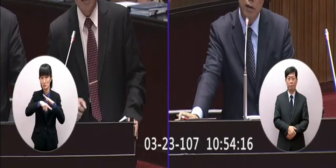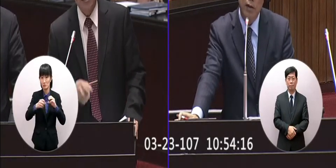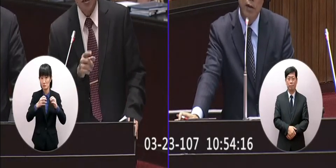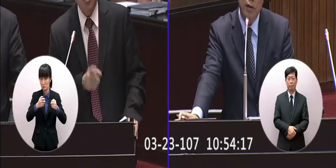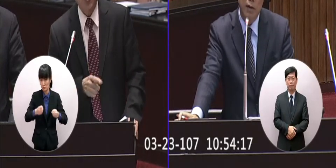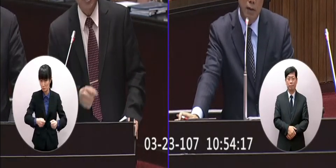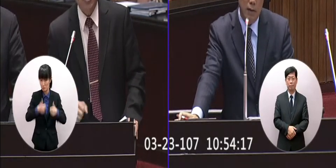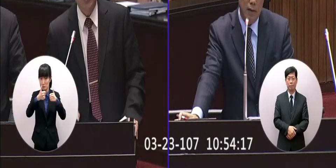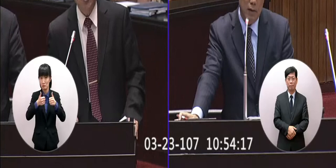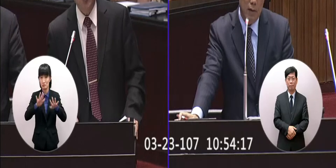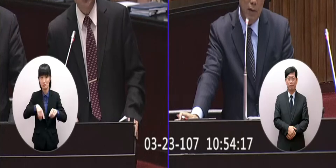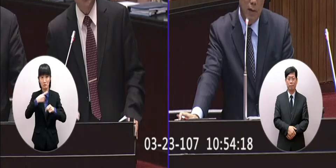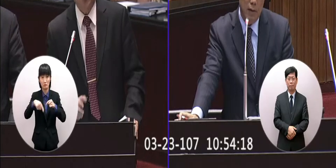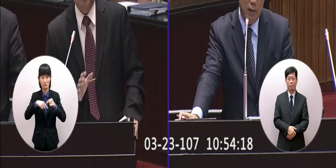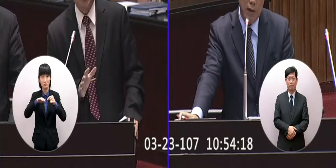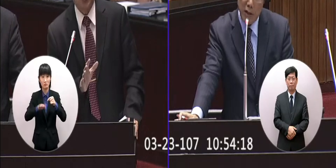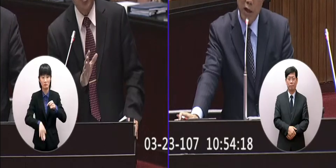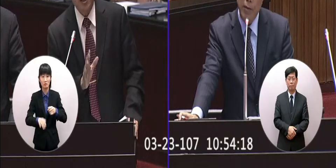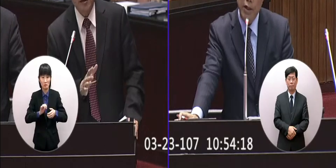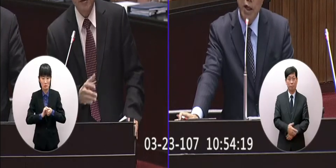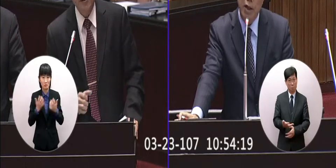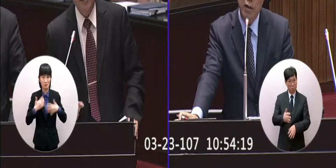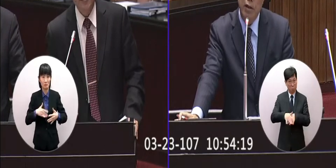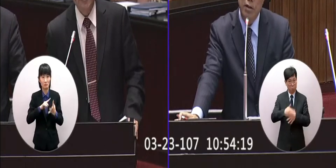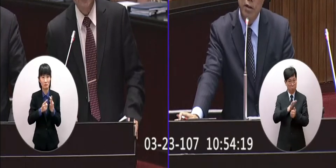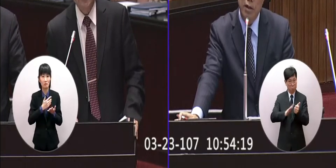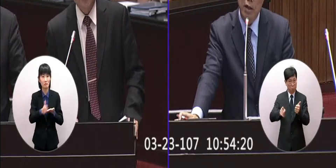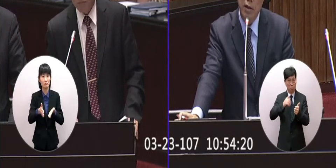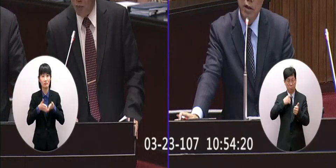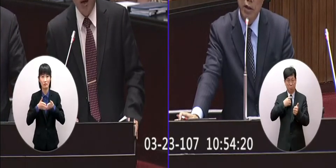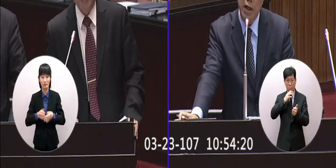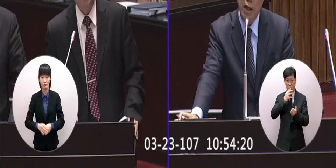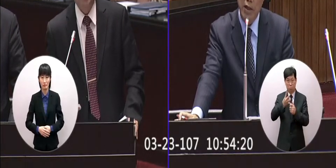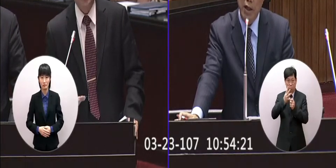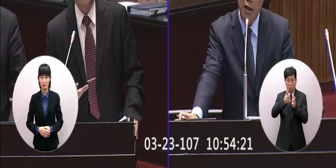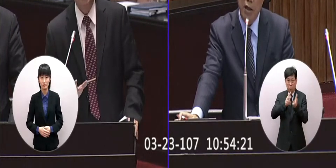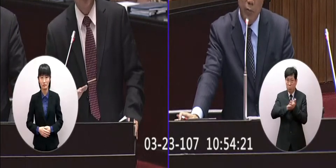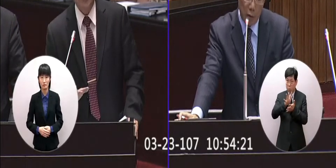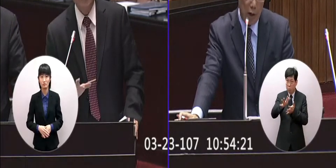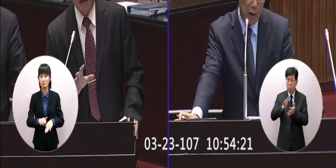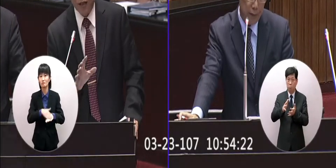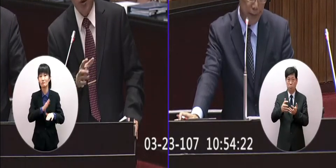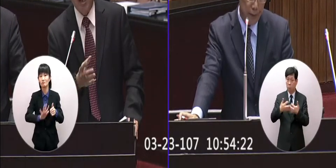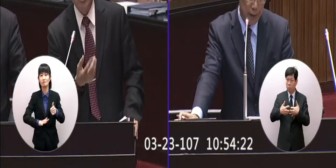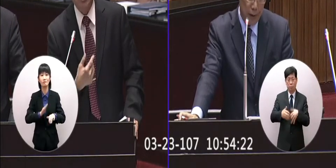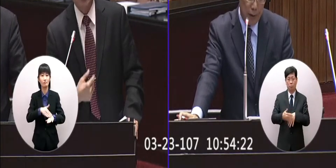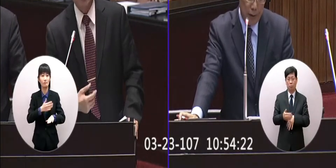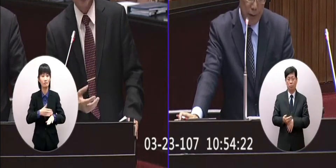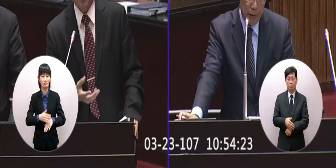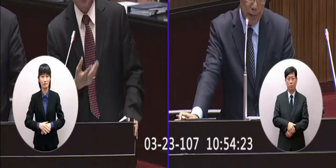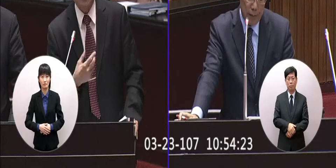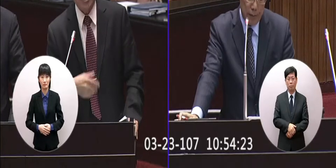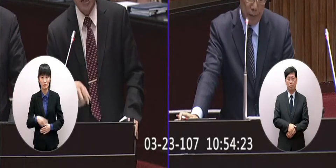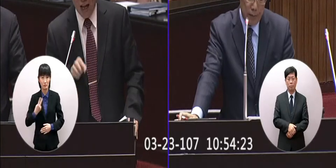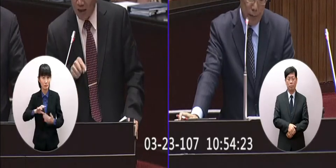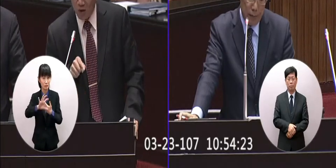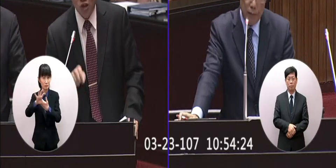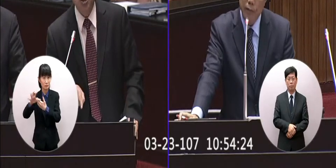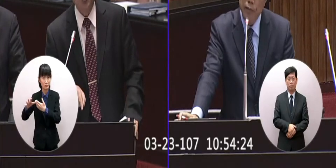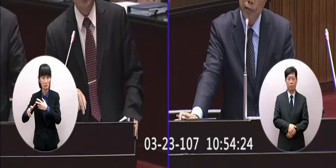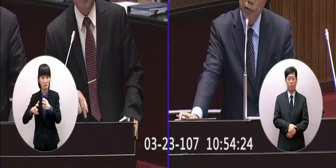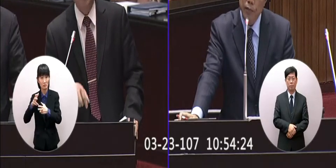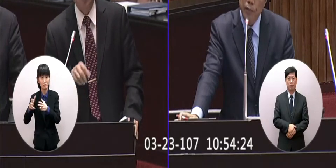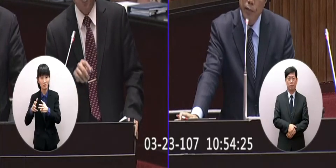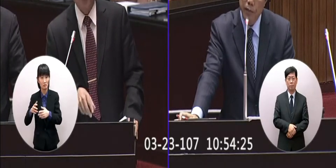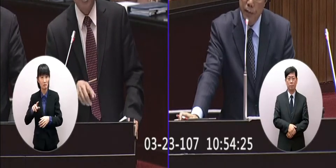底要把它做一个。处理，所以我们 那这样会不会影响到核市场的这个将来溢价？不会哈。 对，而且这些国外的厂，他也